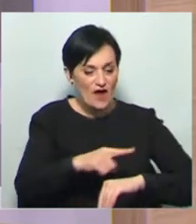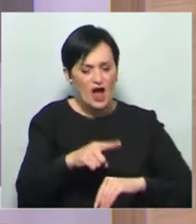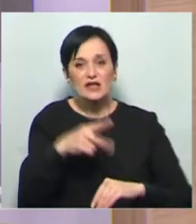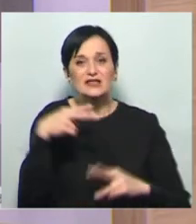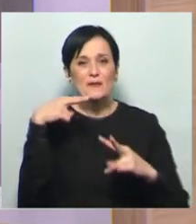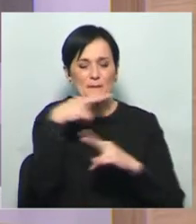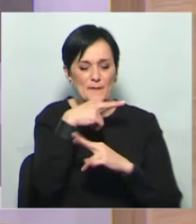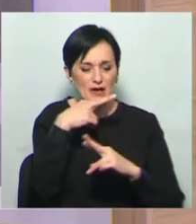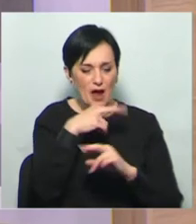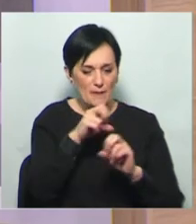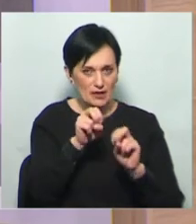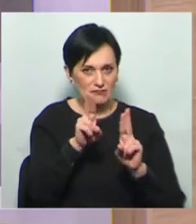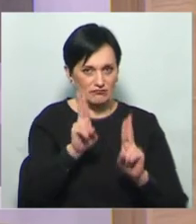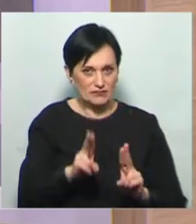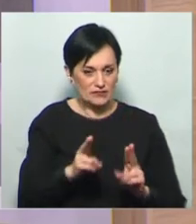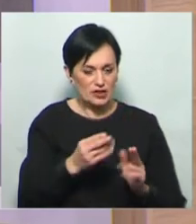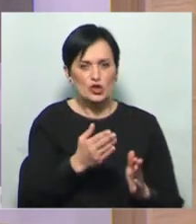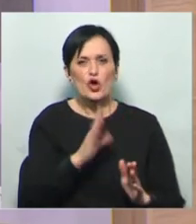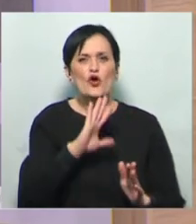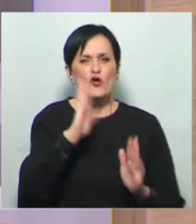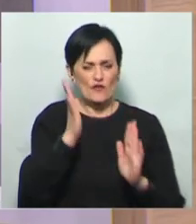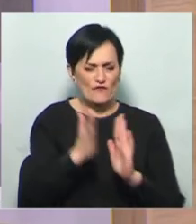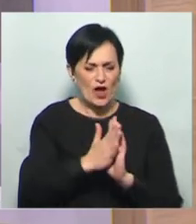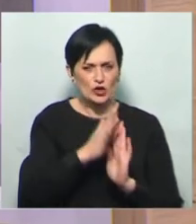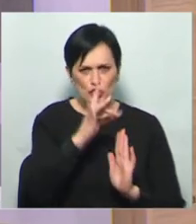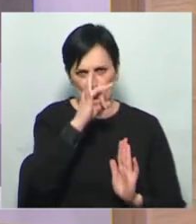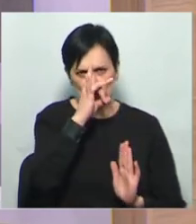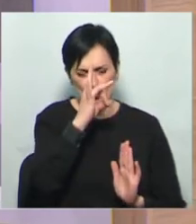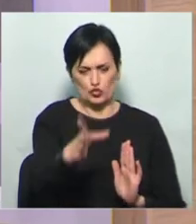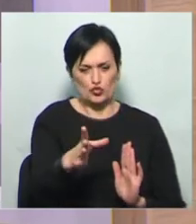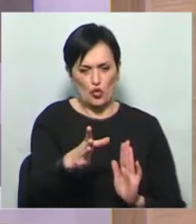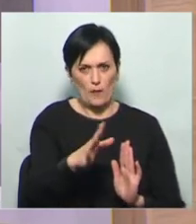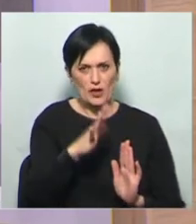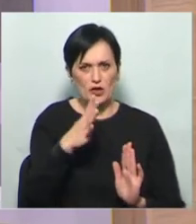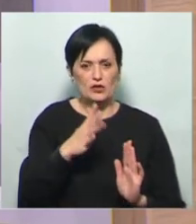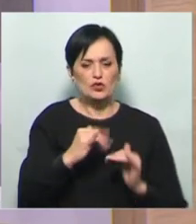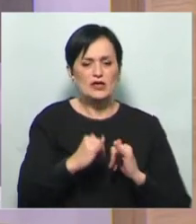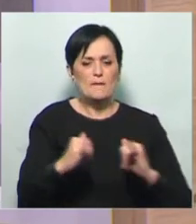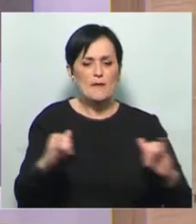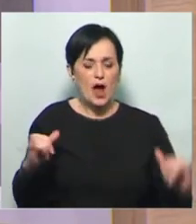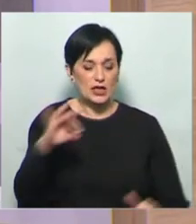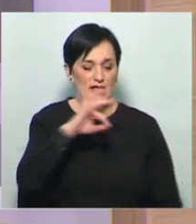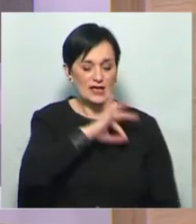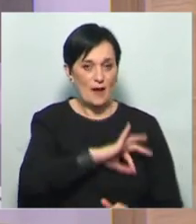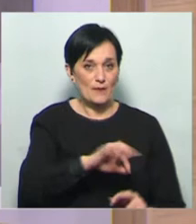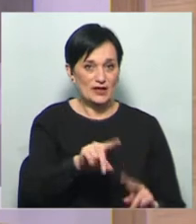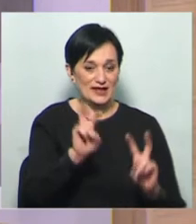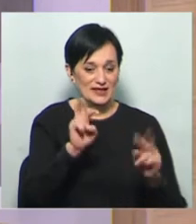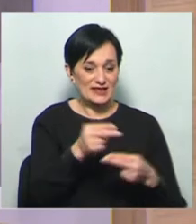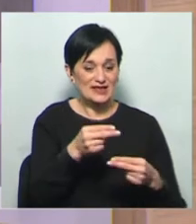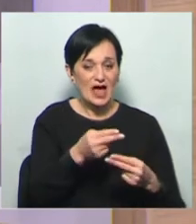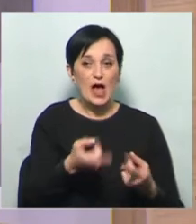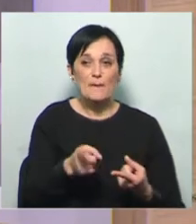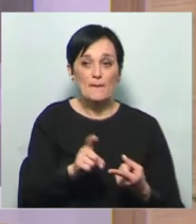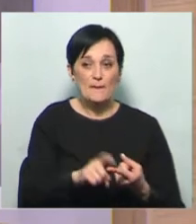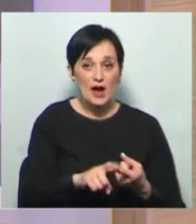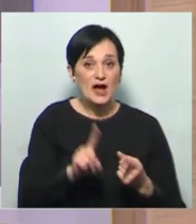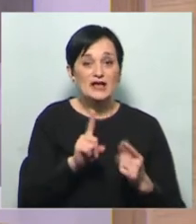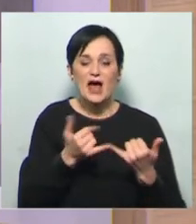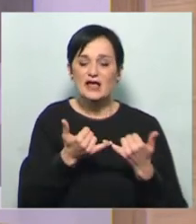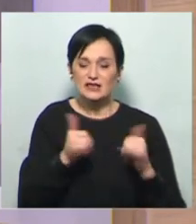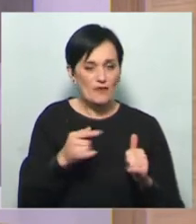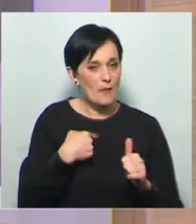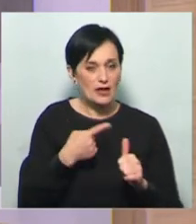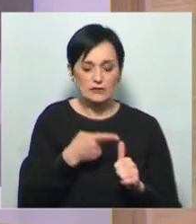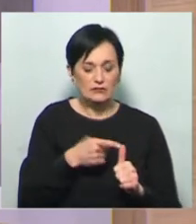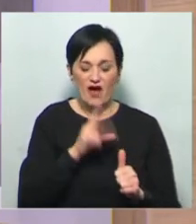დაუნიშნეს პრეპარატი. ყველაზე ცნობილი და ყველაზე გავრცელებული, ყველაზე ფართოდ გამოყენებადი ამ თემასთან დაკავშირებით, რასაკურველია მიარდავა